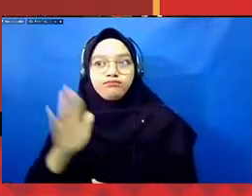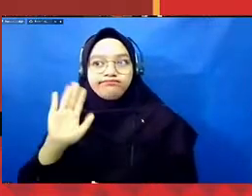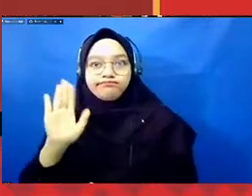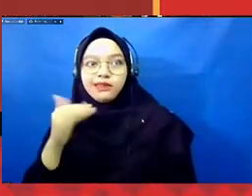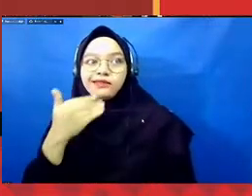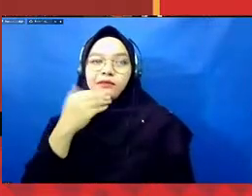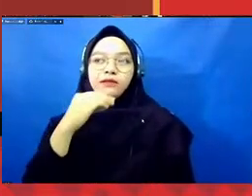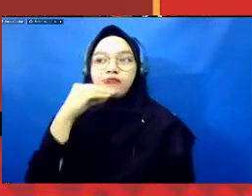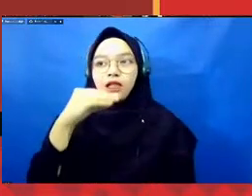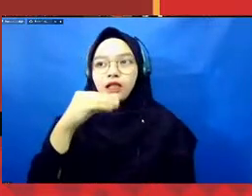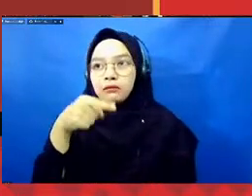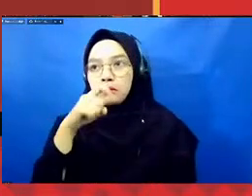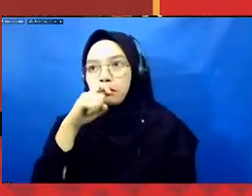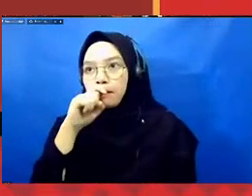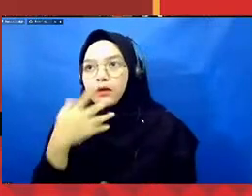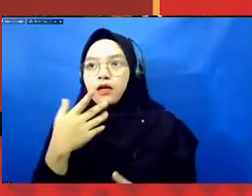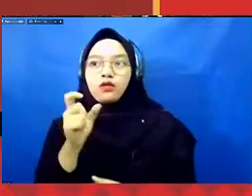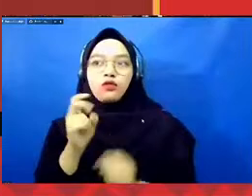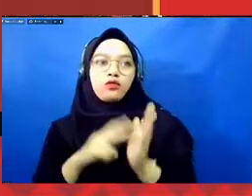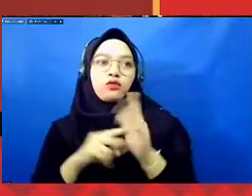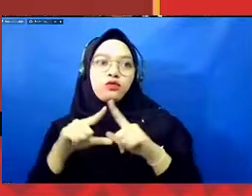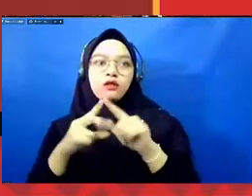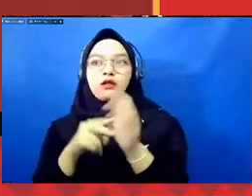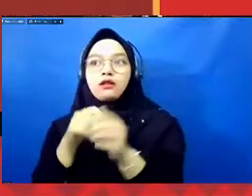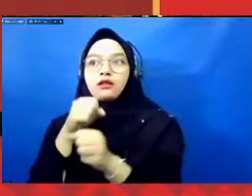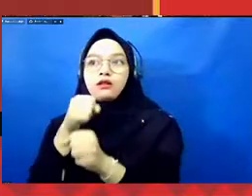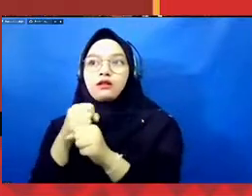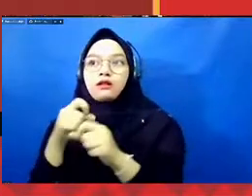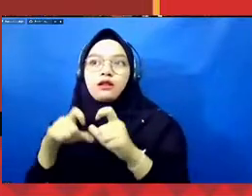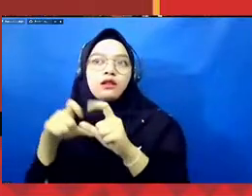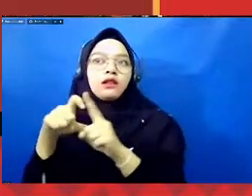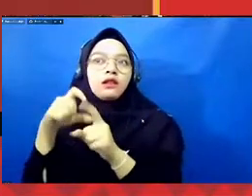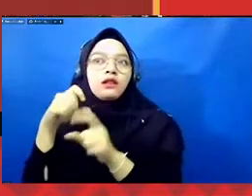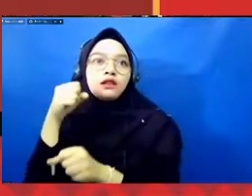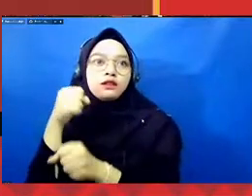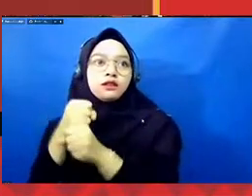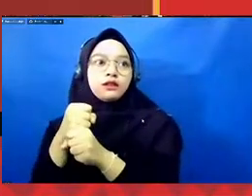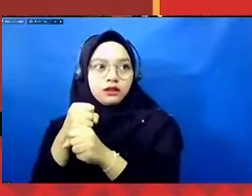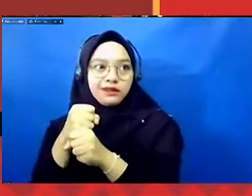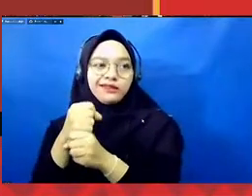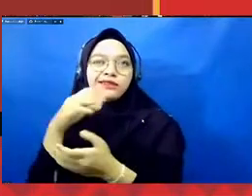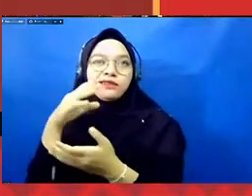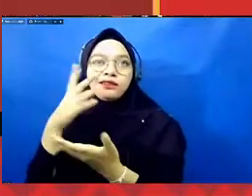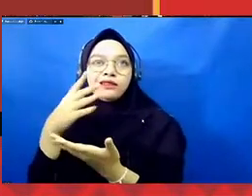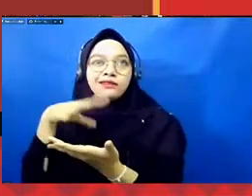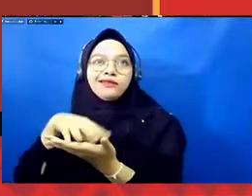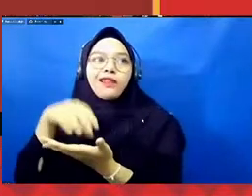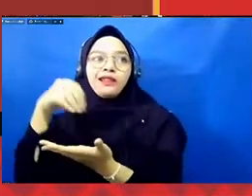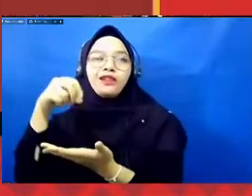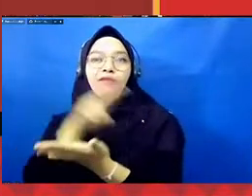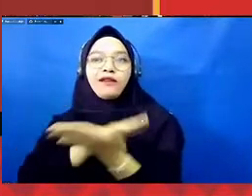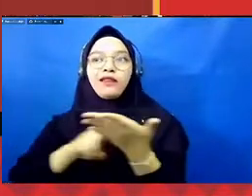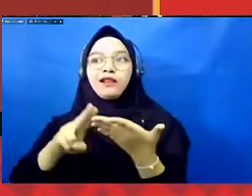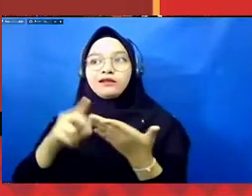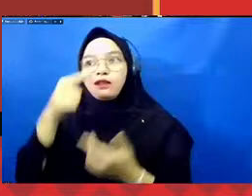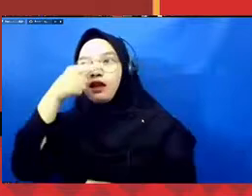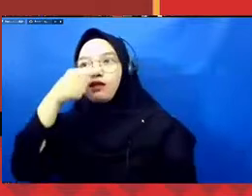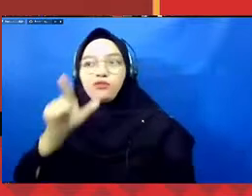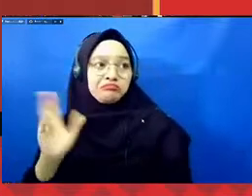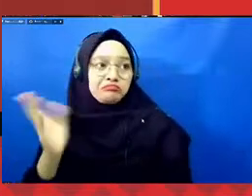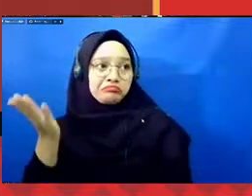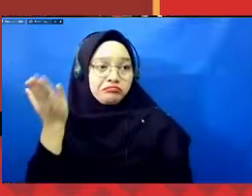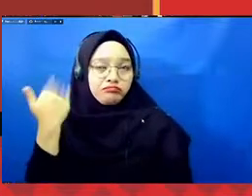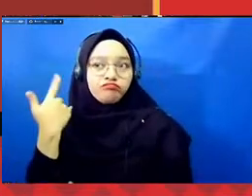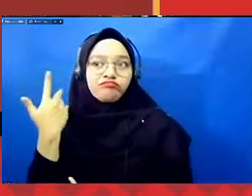pagi juga Dr. Munang Mulkan, SGC Center Universitas Lampung. Kita pernah kerjasama ya, Mas Munang